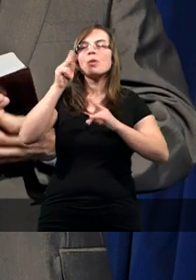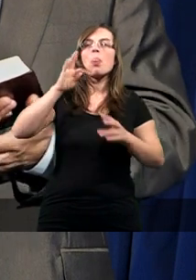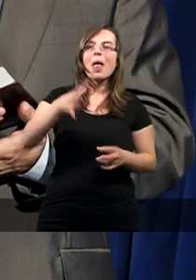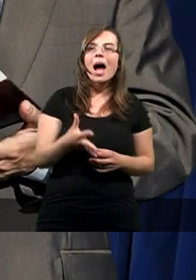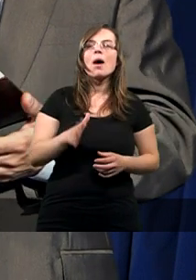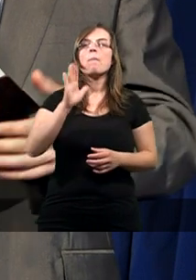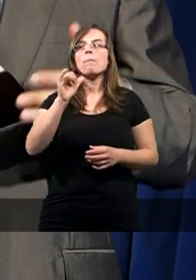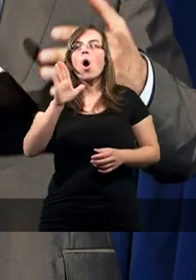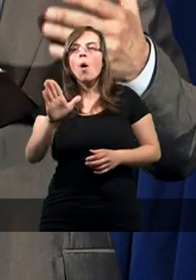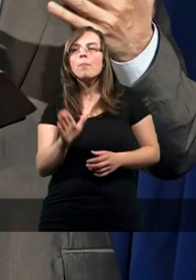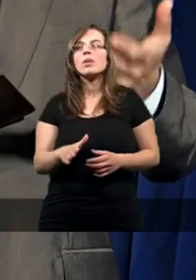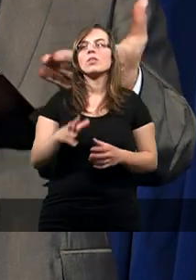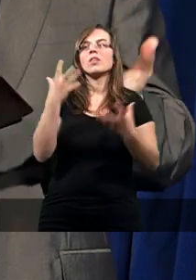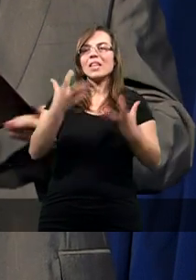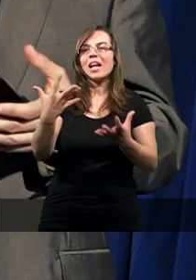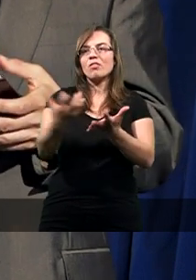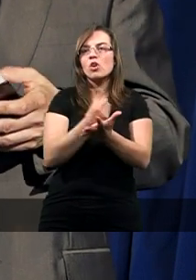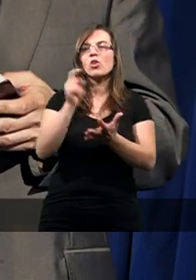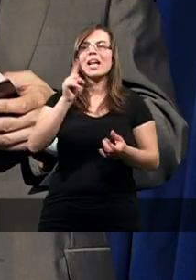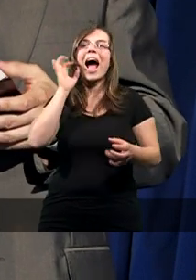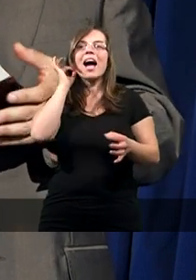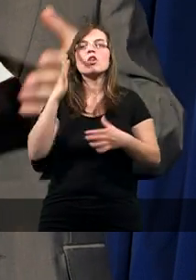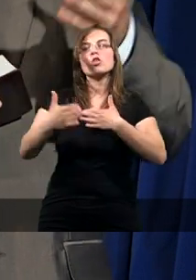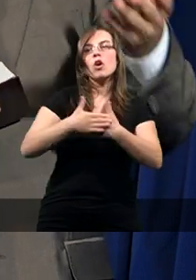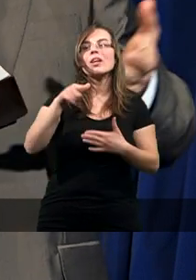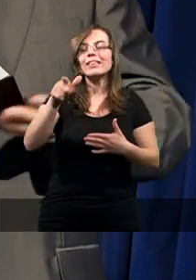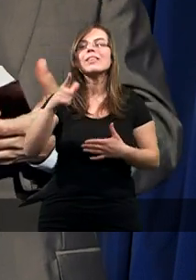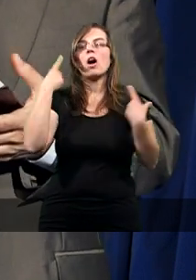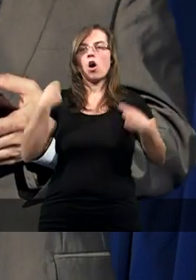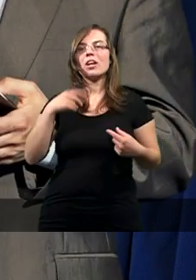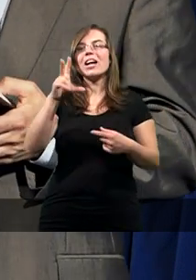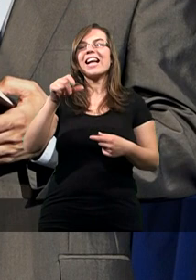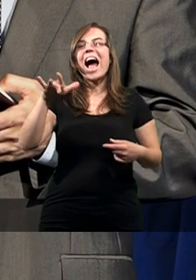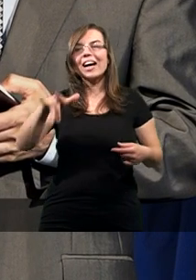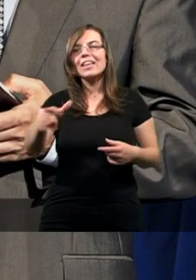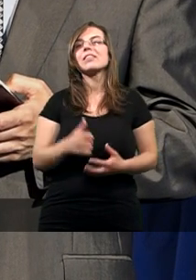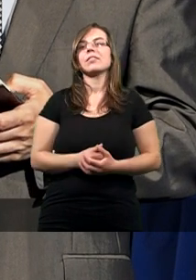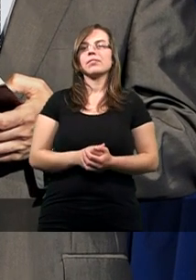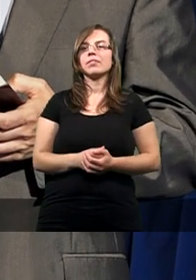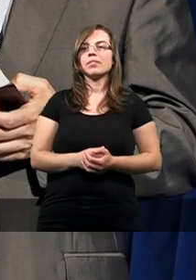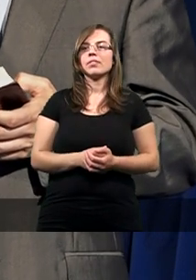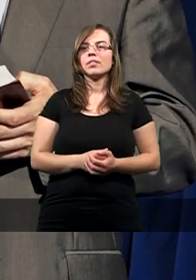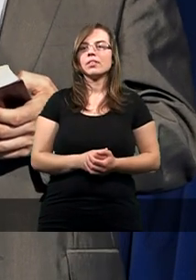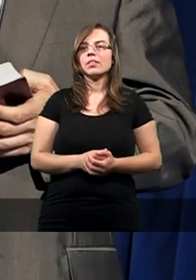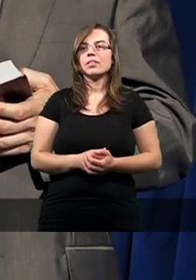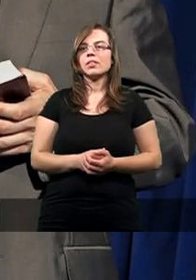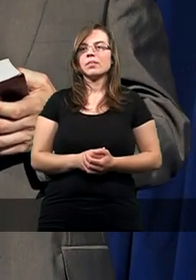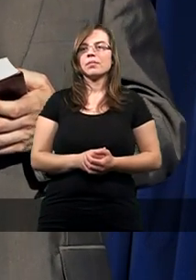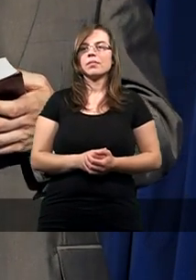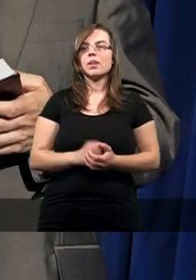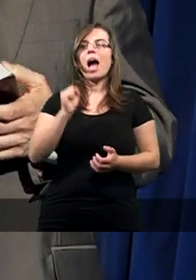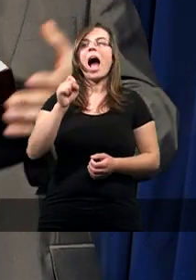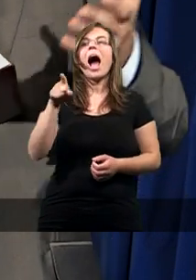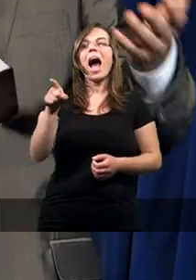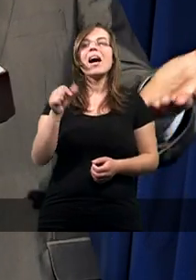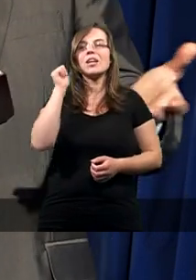tak. Bob, czy chcesz wziąć za żonę z Cheryl? And Sherry, do you take Bob to be your lawfully wedded